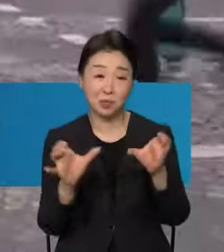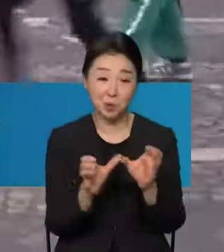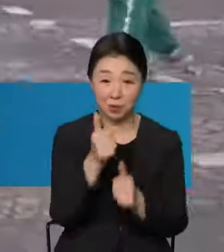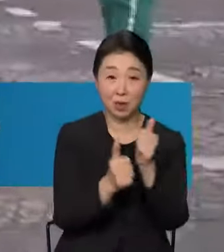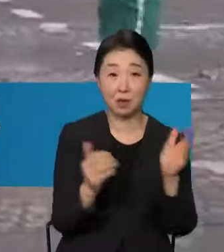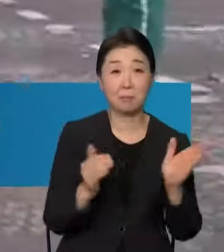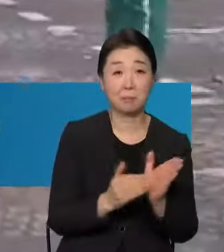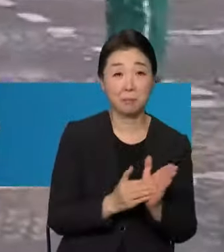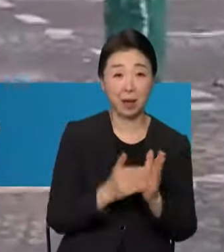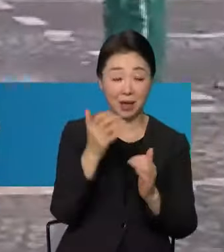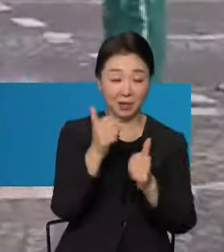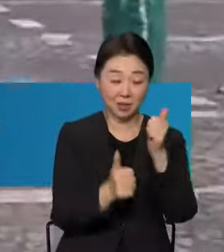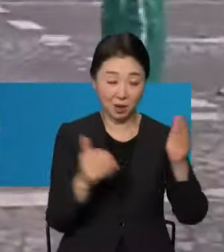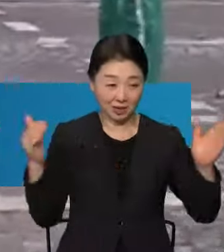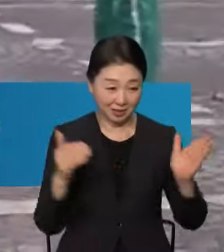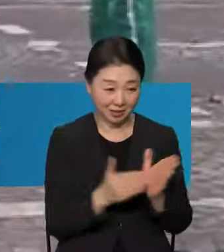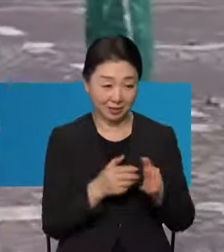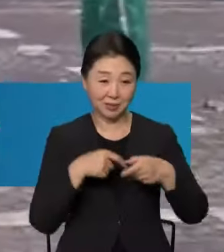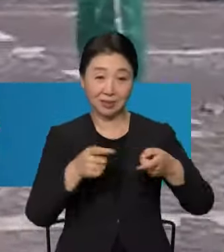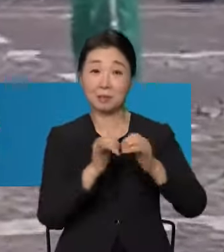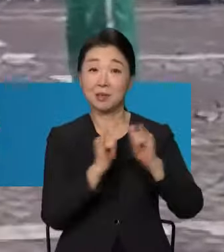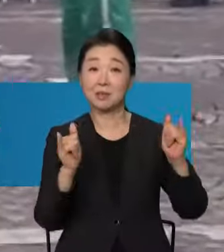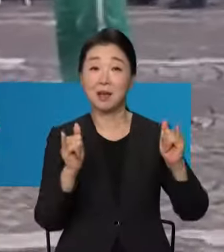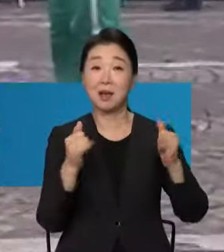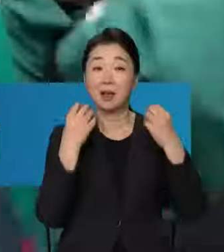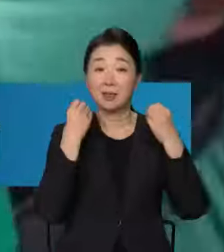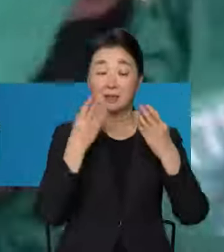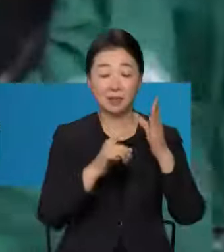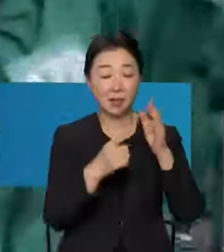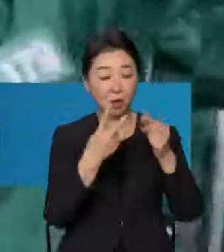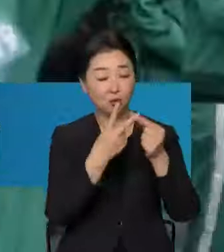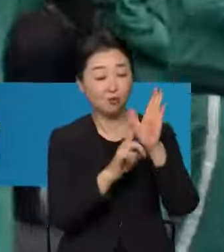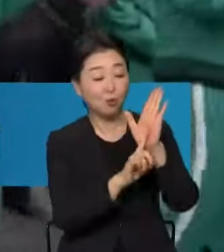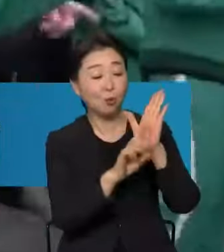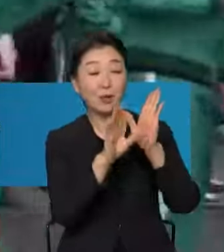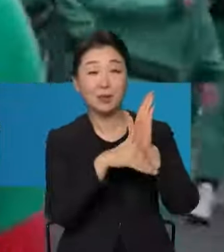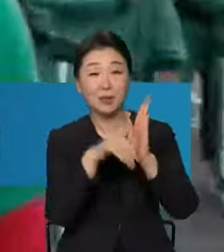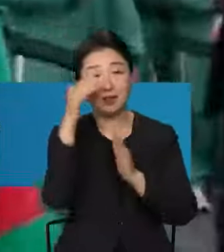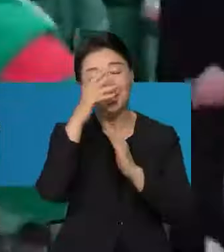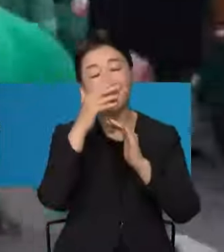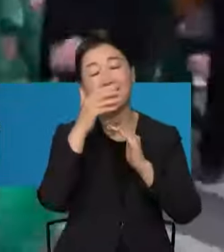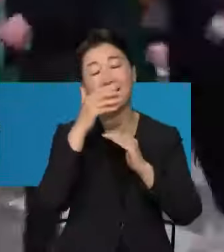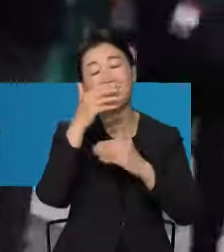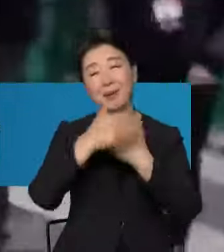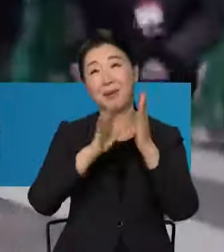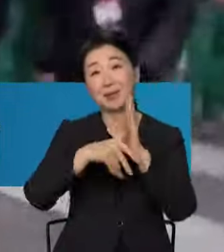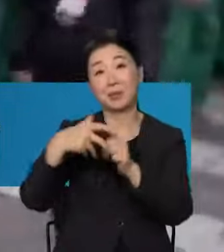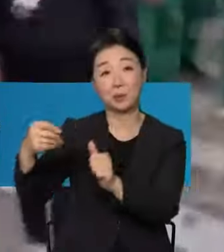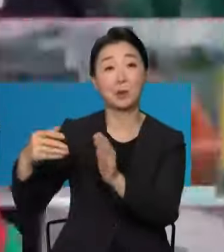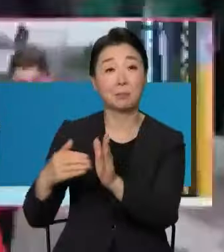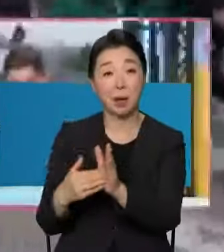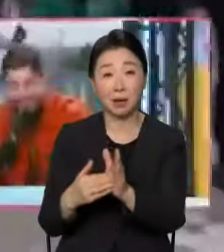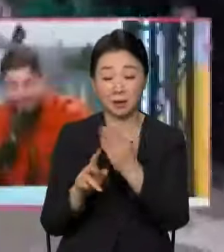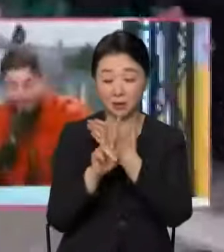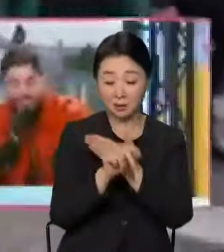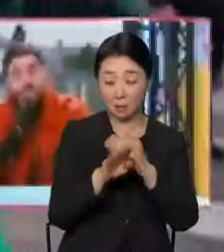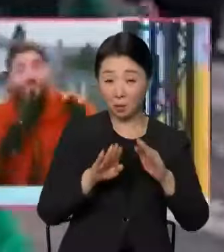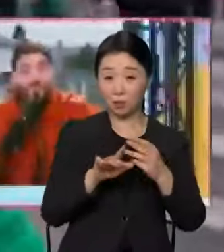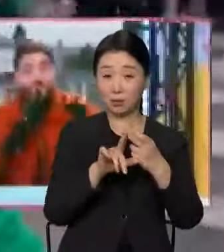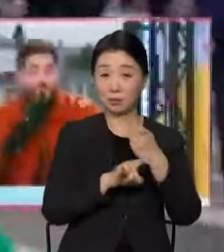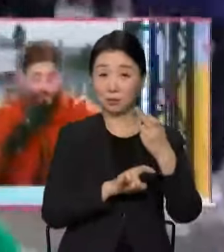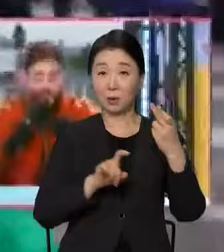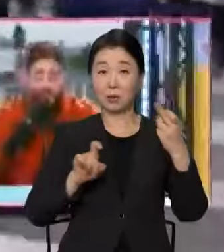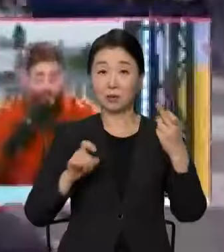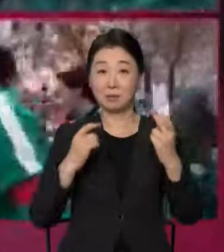게임이었는데요. 경기를 마친 모든 참가자는 새 시즌을 공개하는 시사회에 초대받았습니다. 넷플릭스는 오는 10일 파리